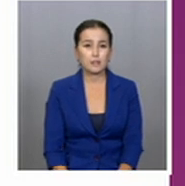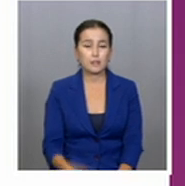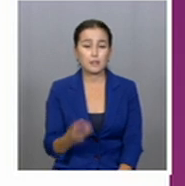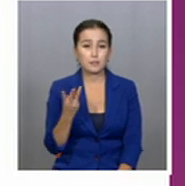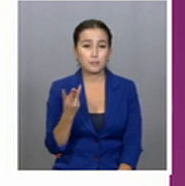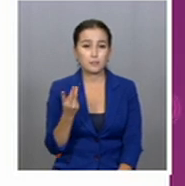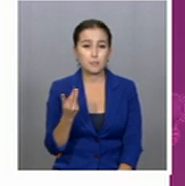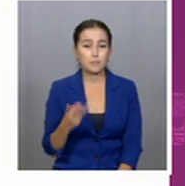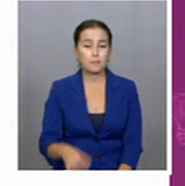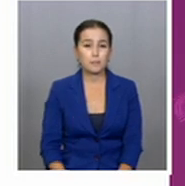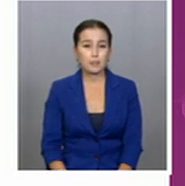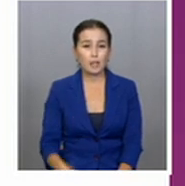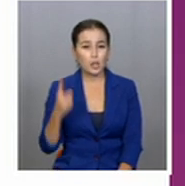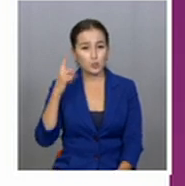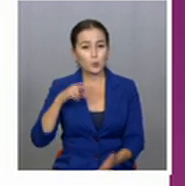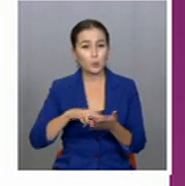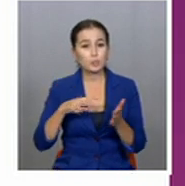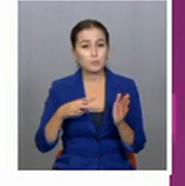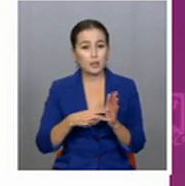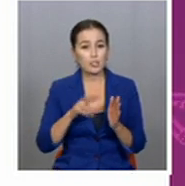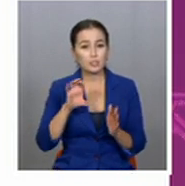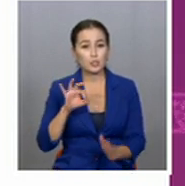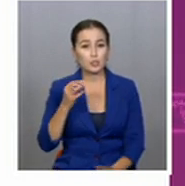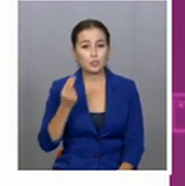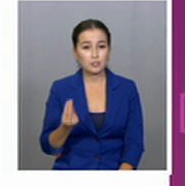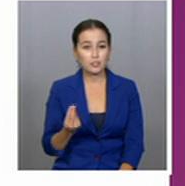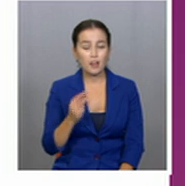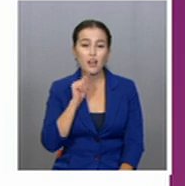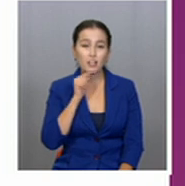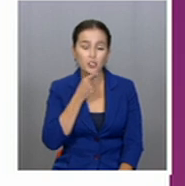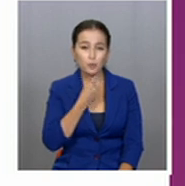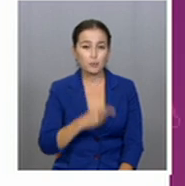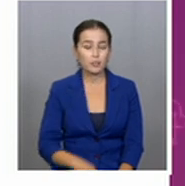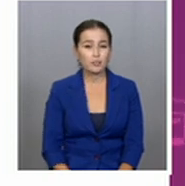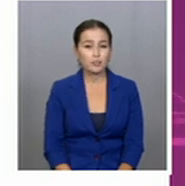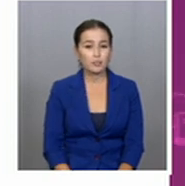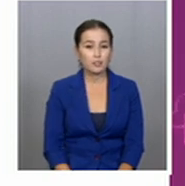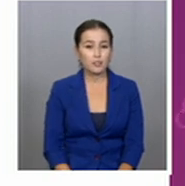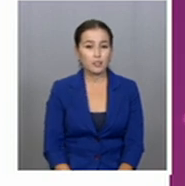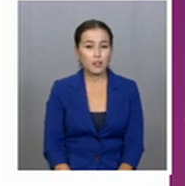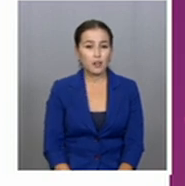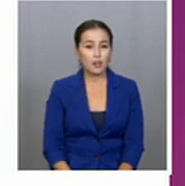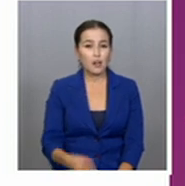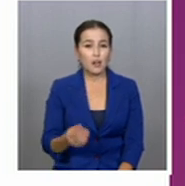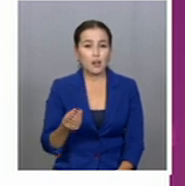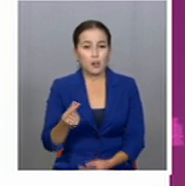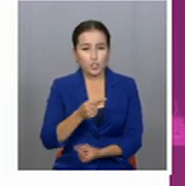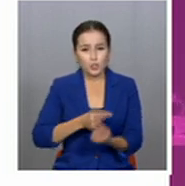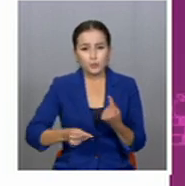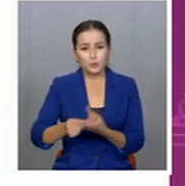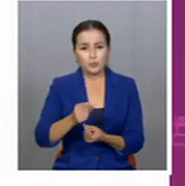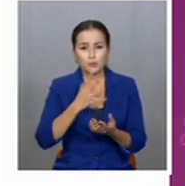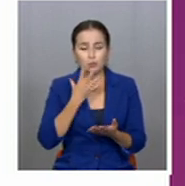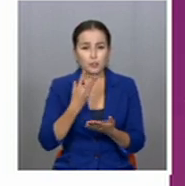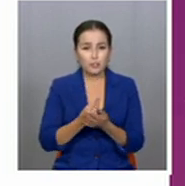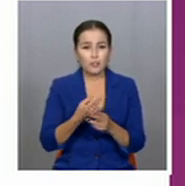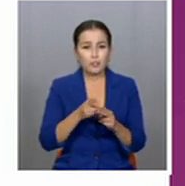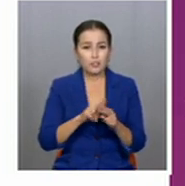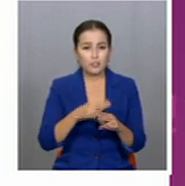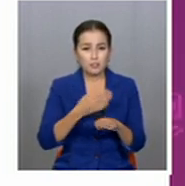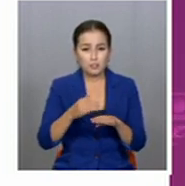Үшінші, жоспарлы социалистік экономика. Ресурстар директивті жоспарлау жолымен